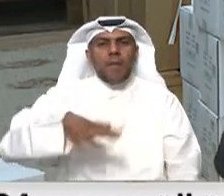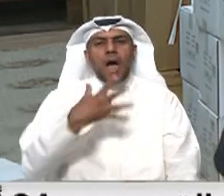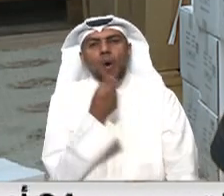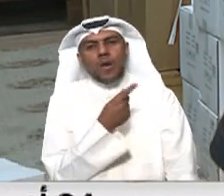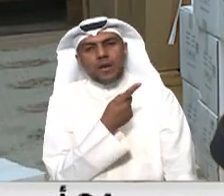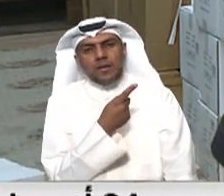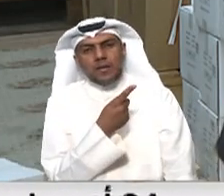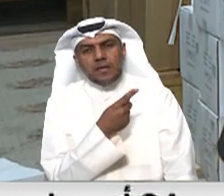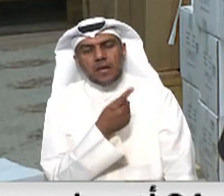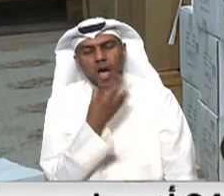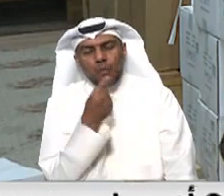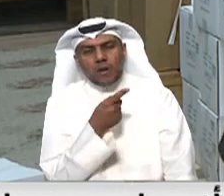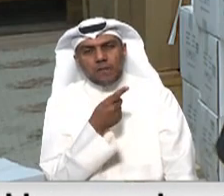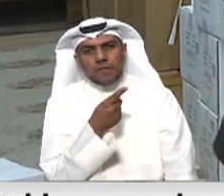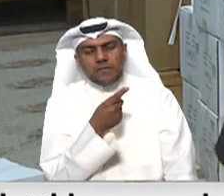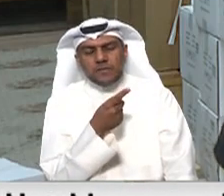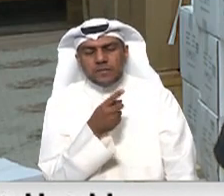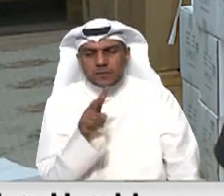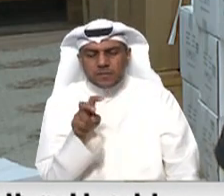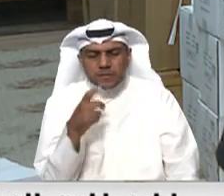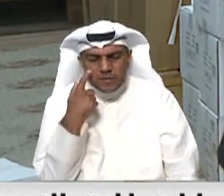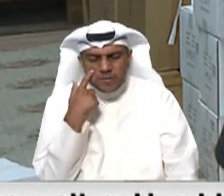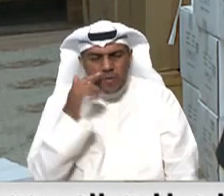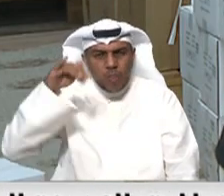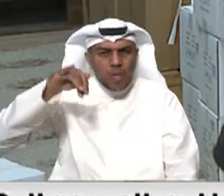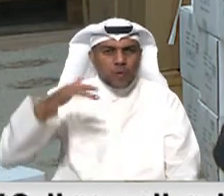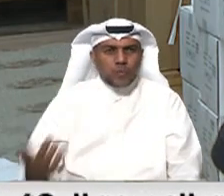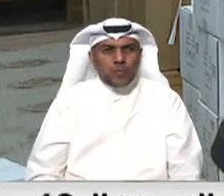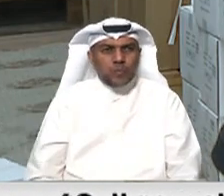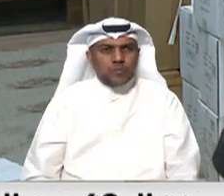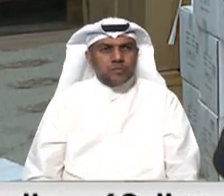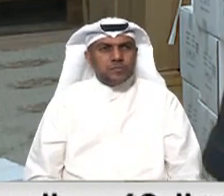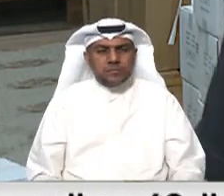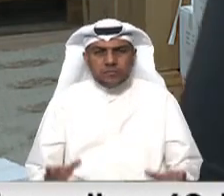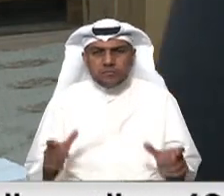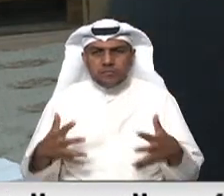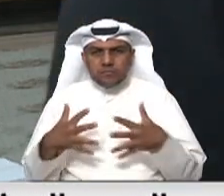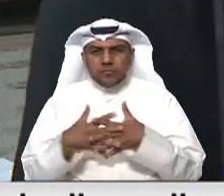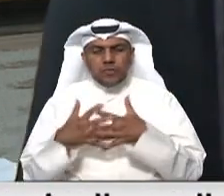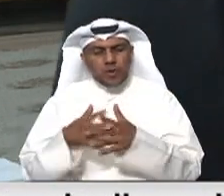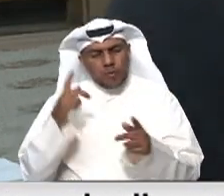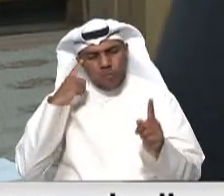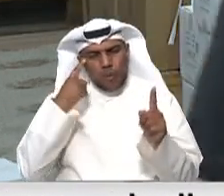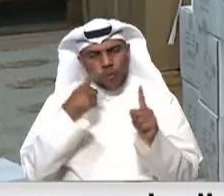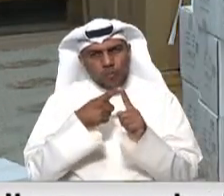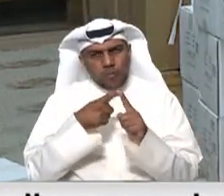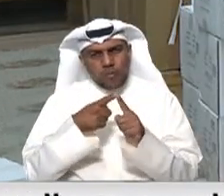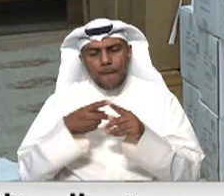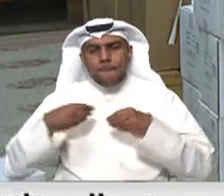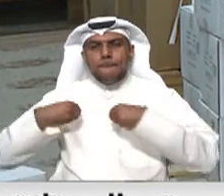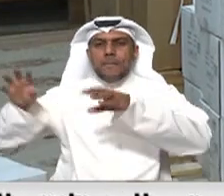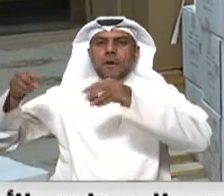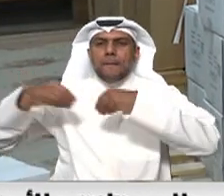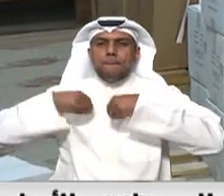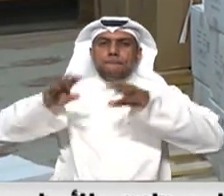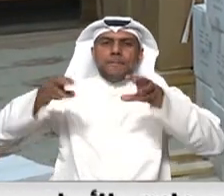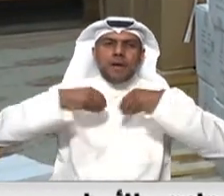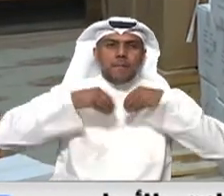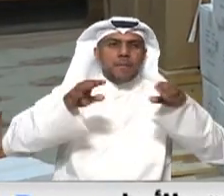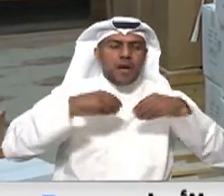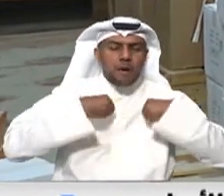يقوم هذا صاحب المخزن طبعا يتبع لها شركه كبرى تجديد مواد